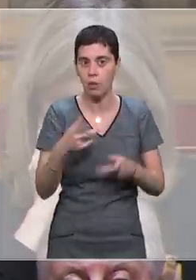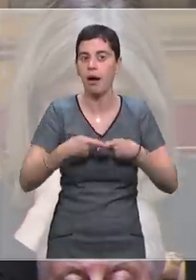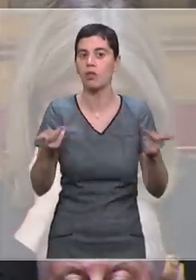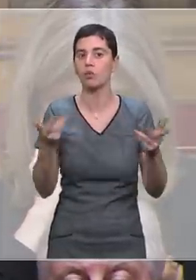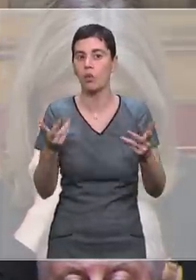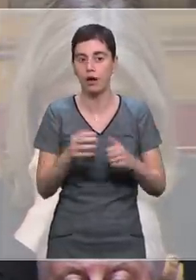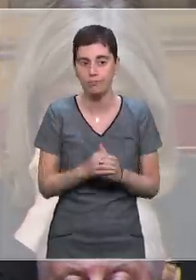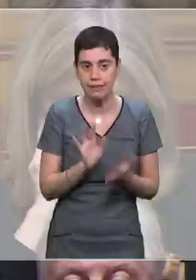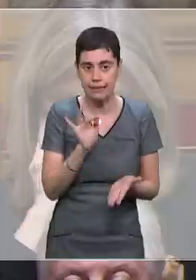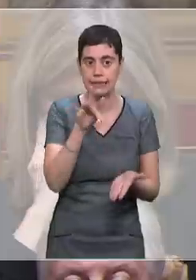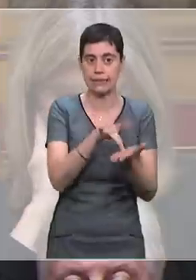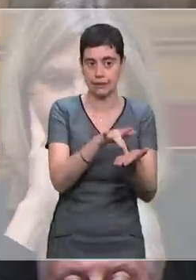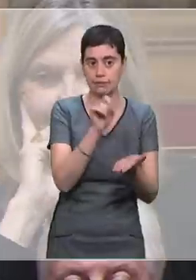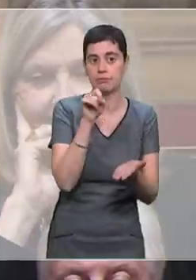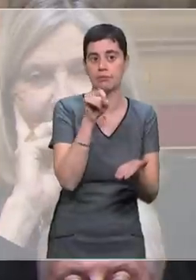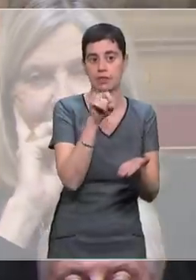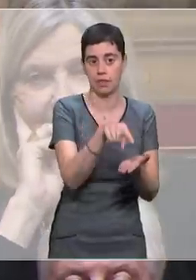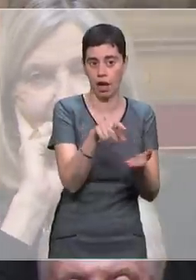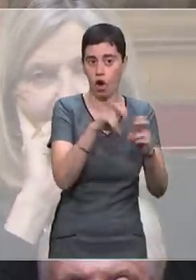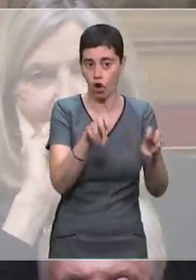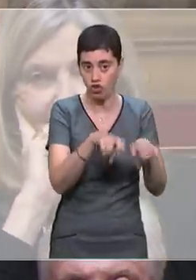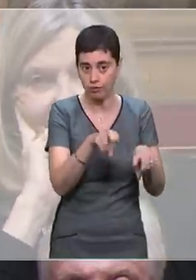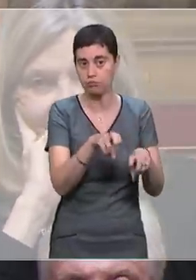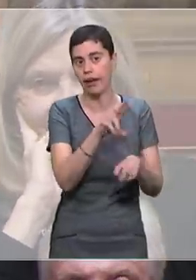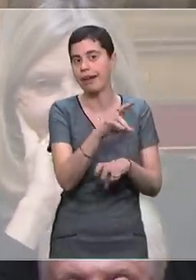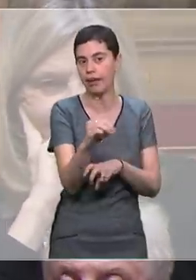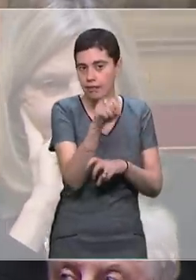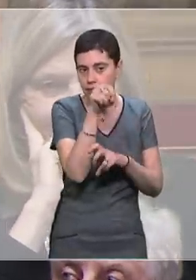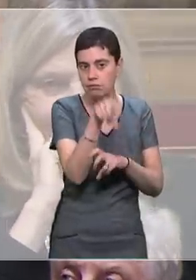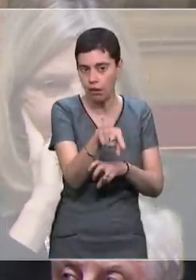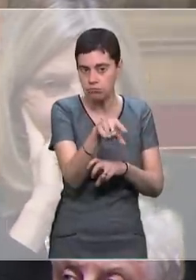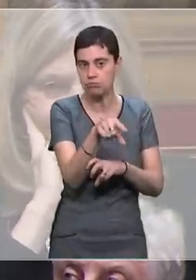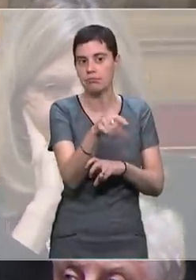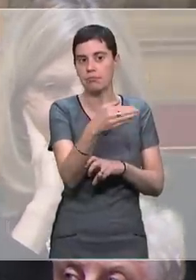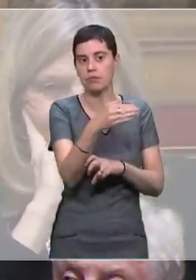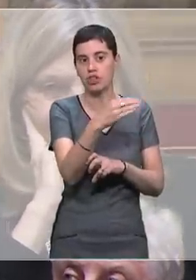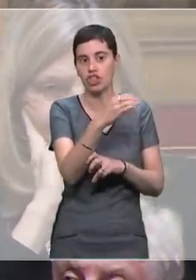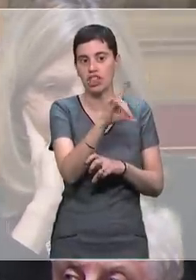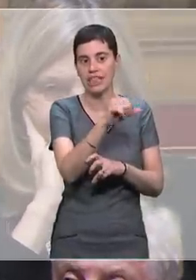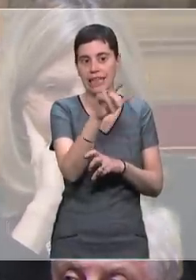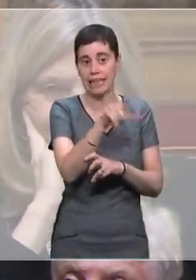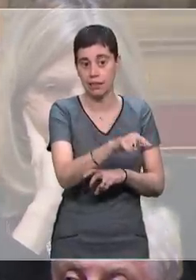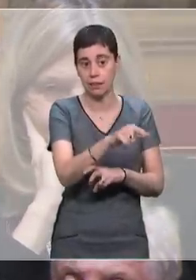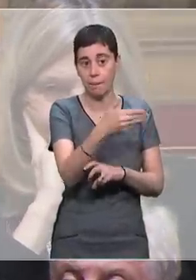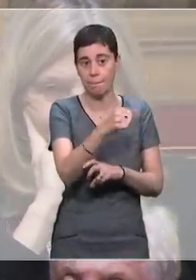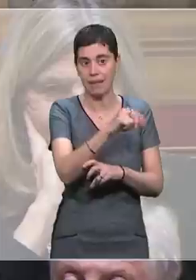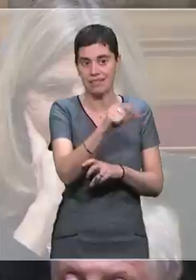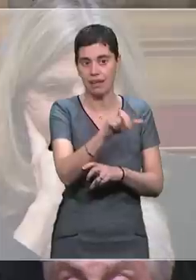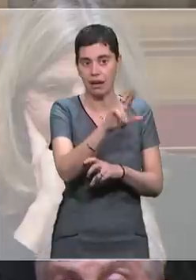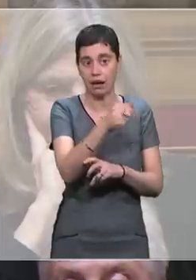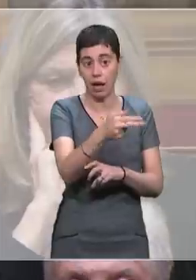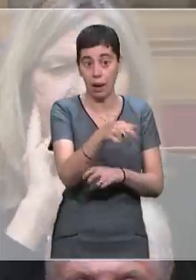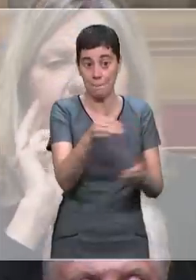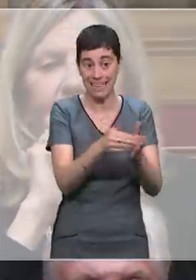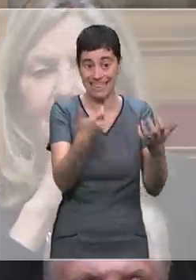de fermeture du site de recherche et développement de Chilly-Mazarin avec ses 1600 emplois.